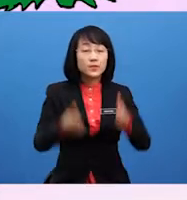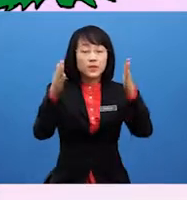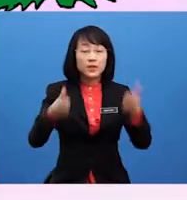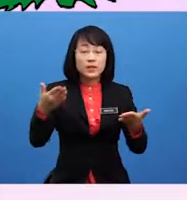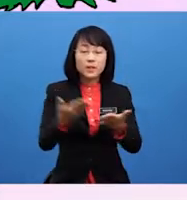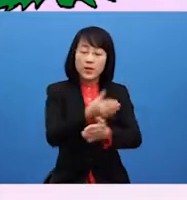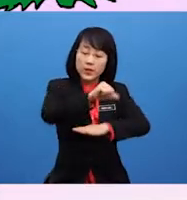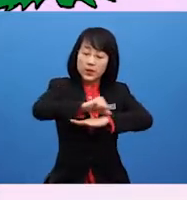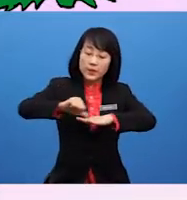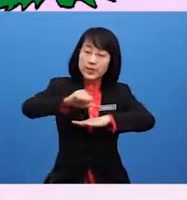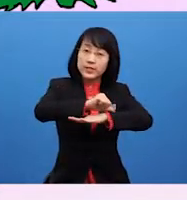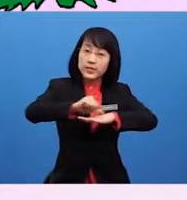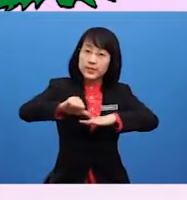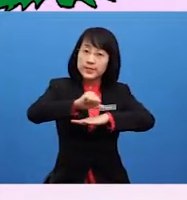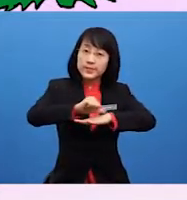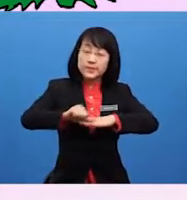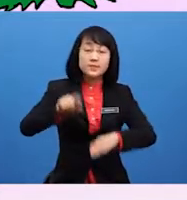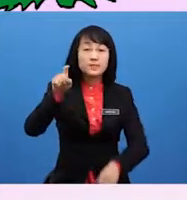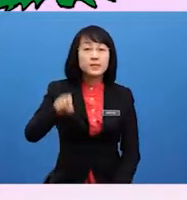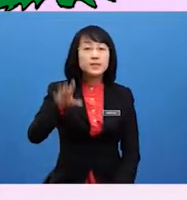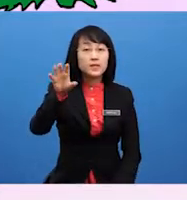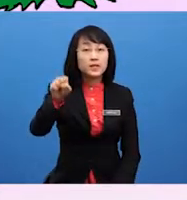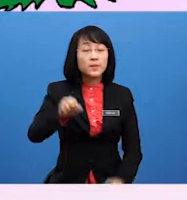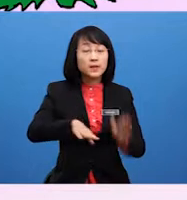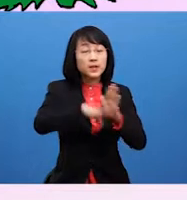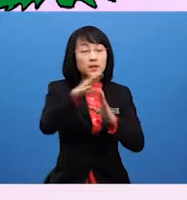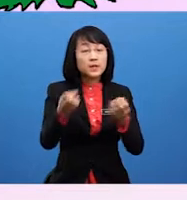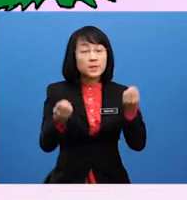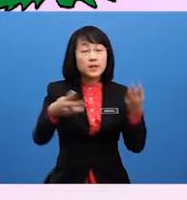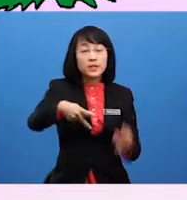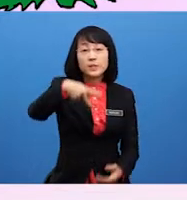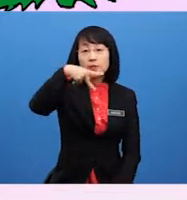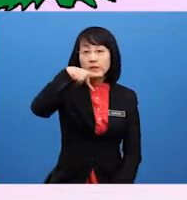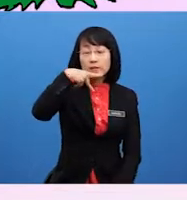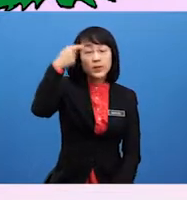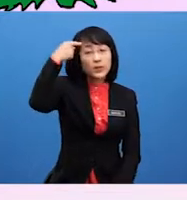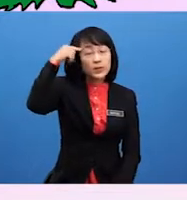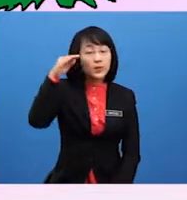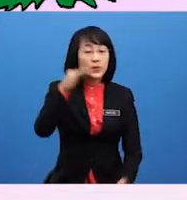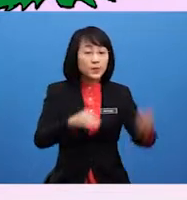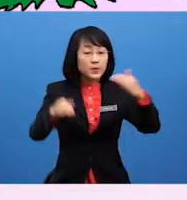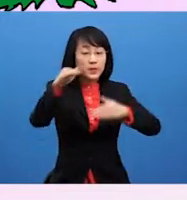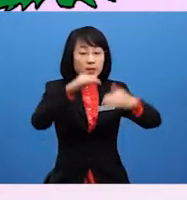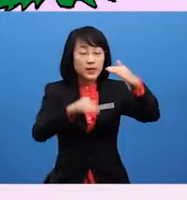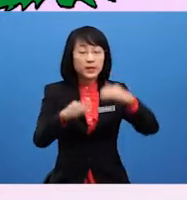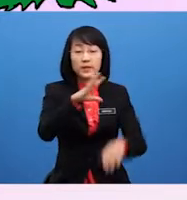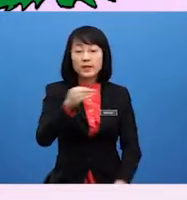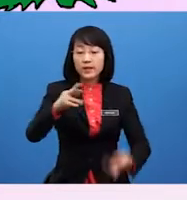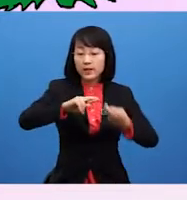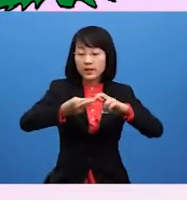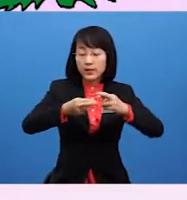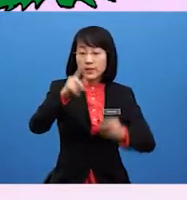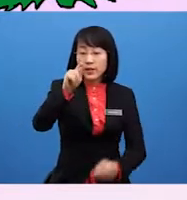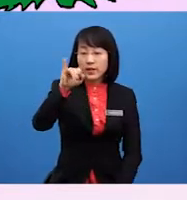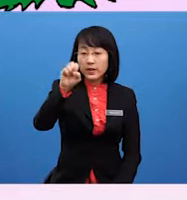menjalani pembedahan perlu mengambil lebih banyak protein bagi membina dan membaiki tisu badan yang